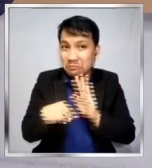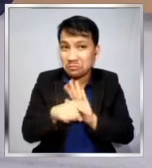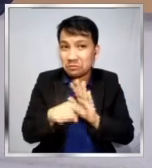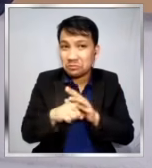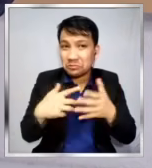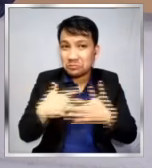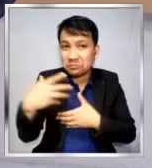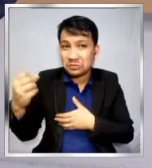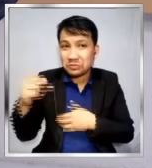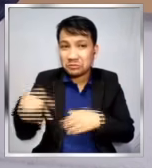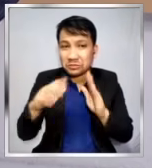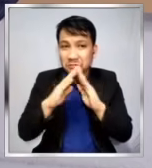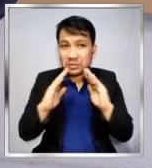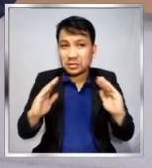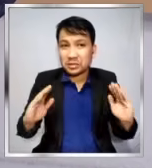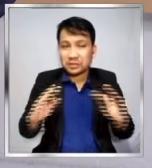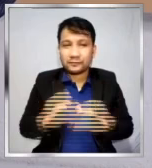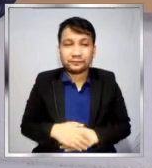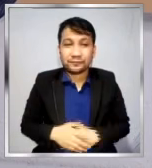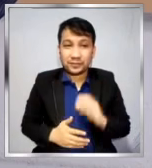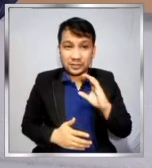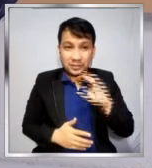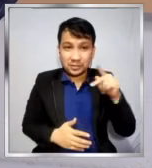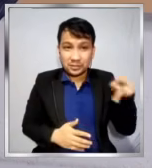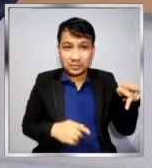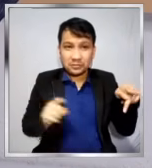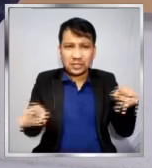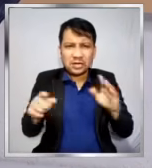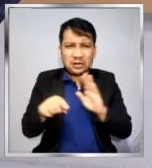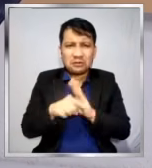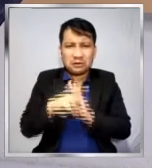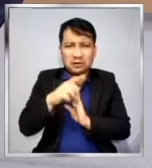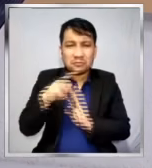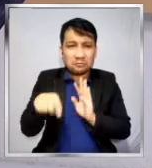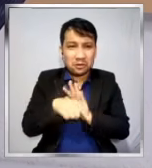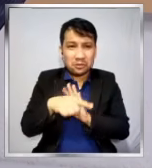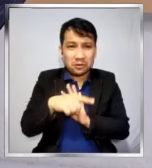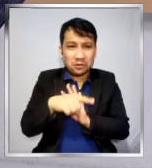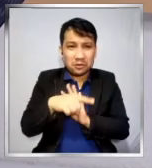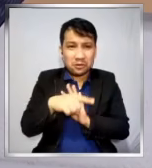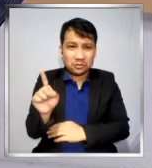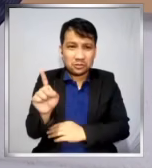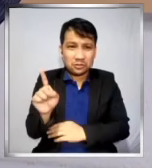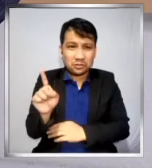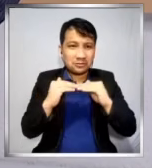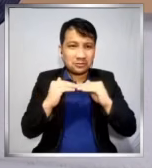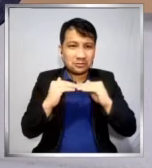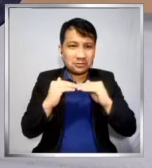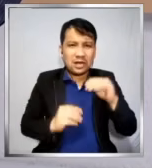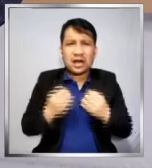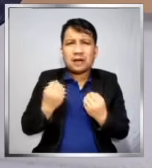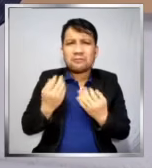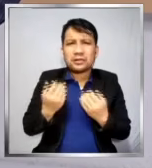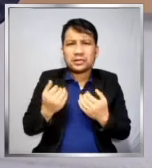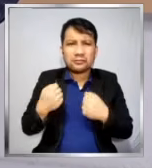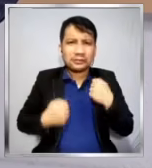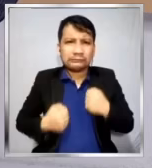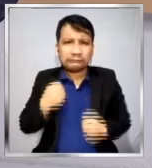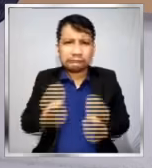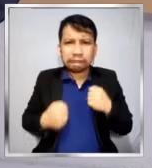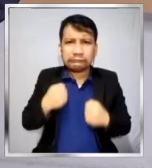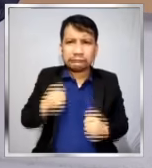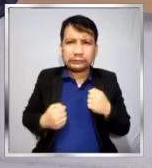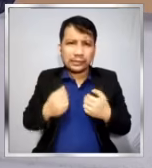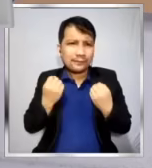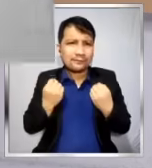CCP Complex sa Pasay, kung saan bawal ang mga 21 years old pababa, maraming nasitang nagja-jogging. Nakatutok si May